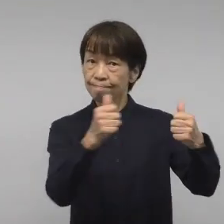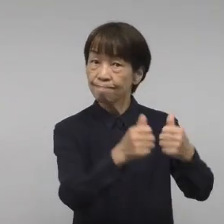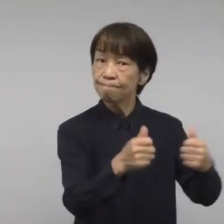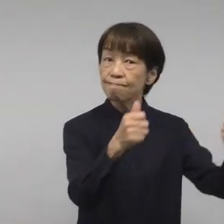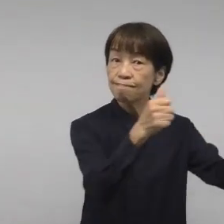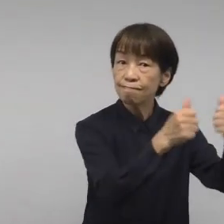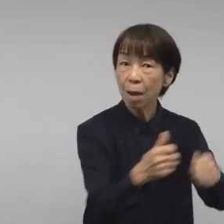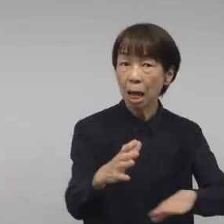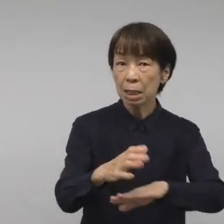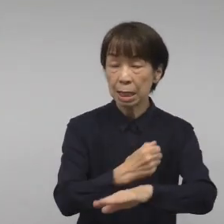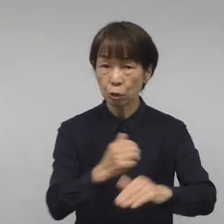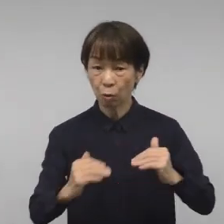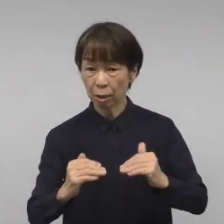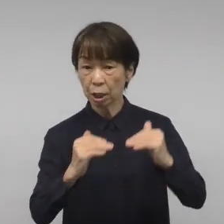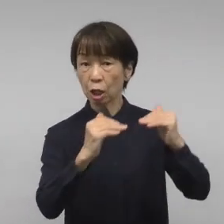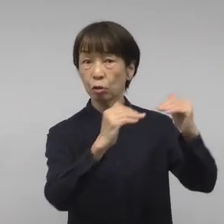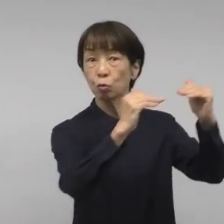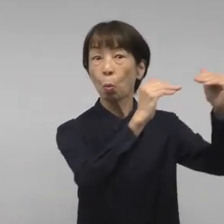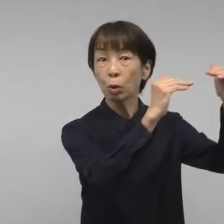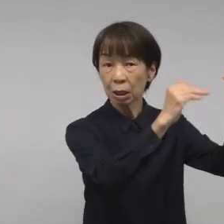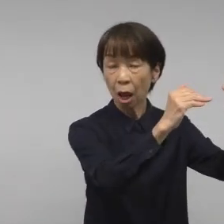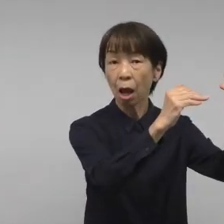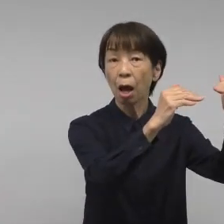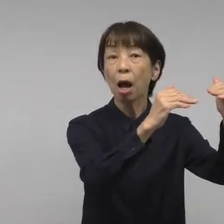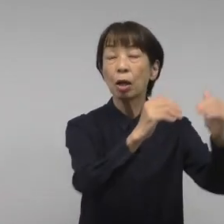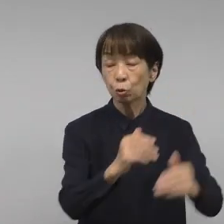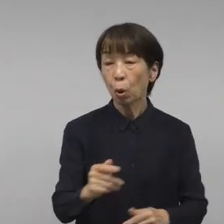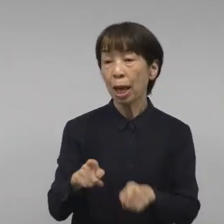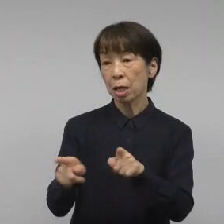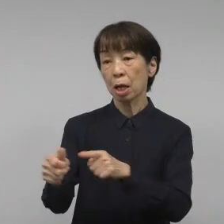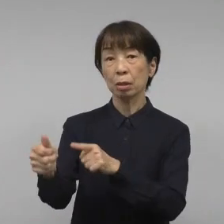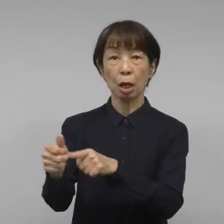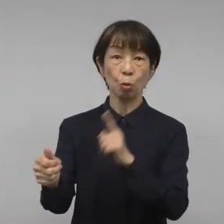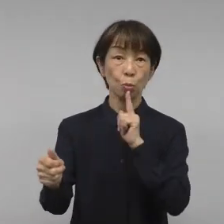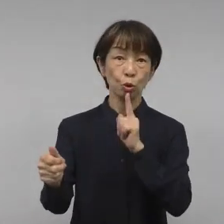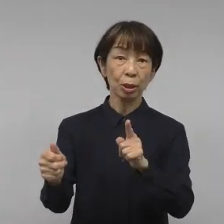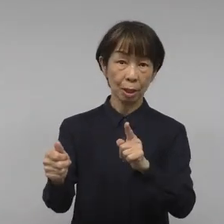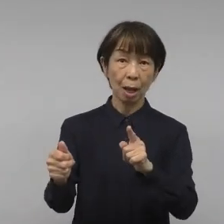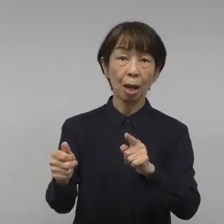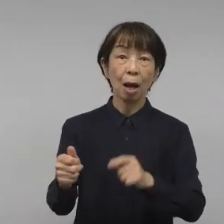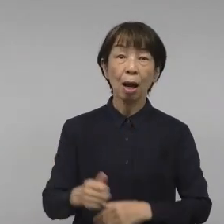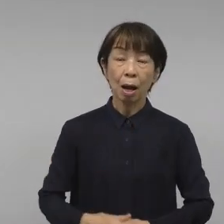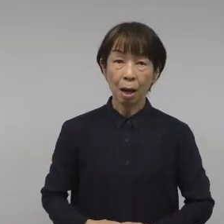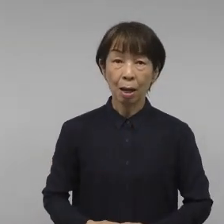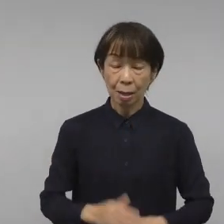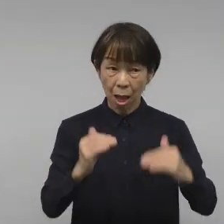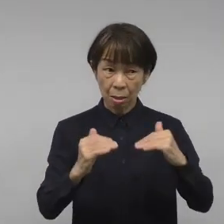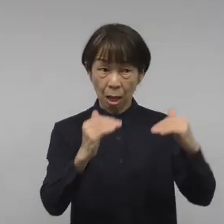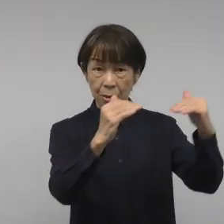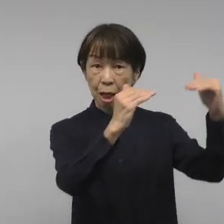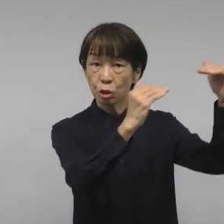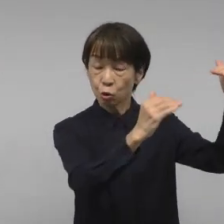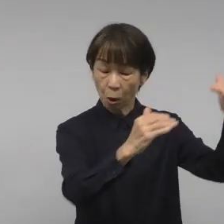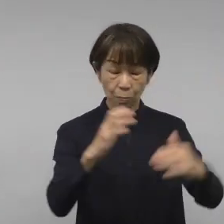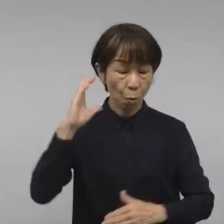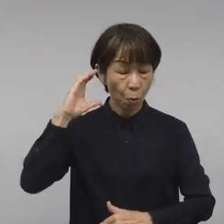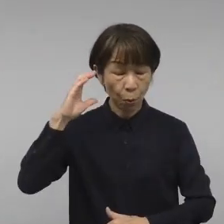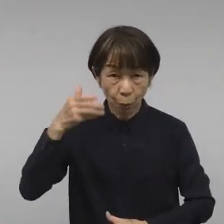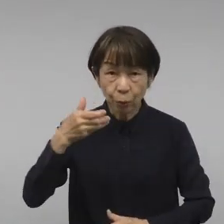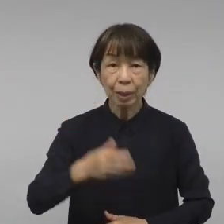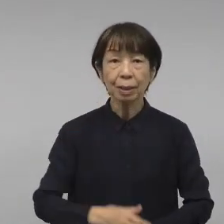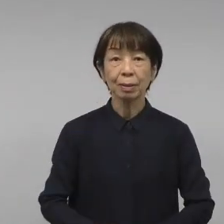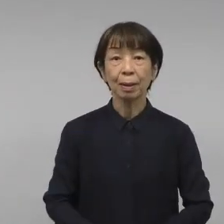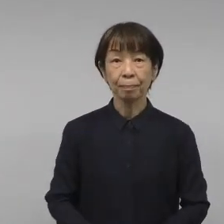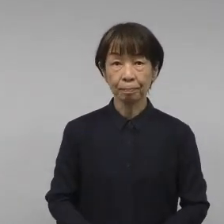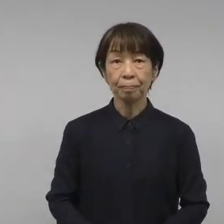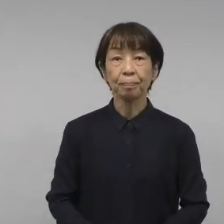手がたくましく成長していったというふうなこと、これは監督も言ってましたけれども、その成長度合いにですね、非常に驚いた